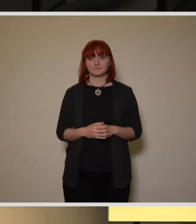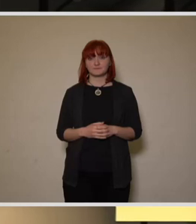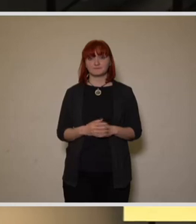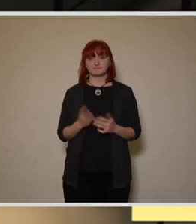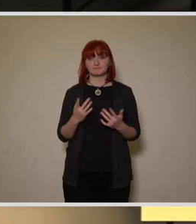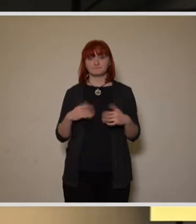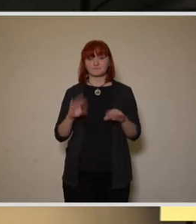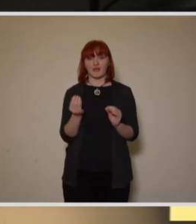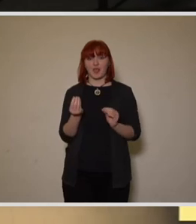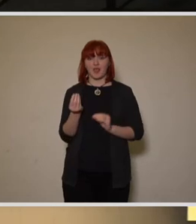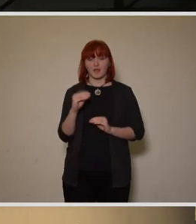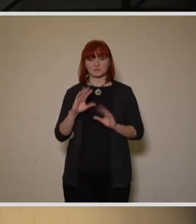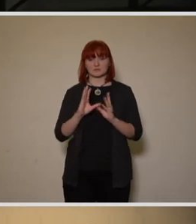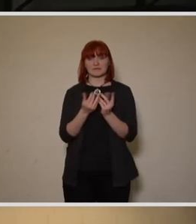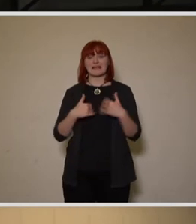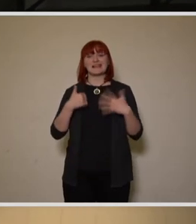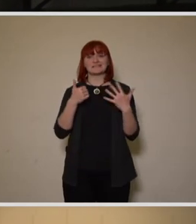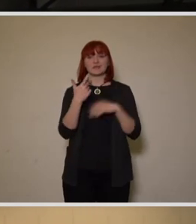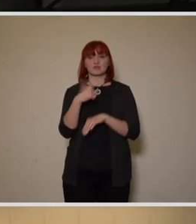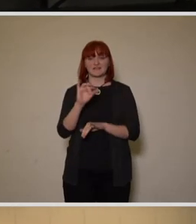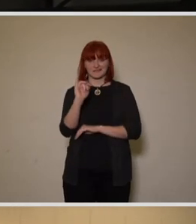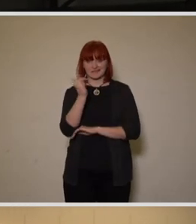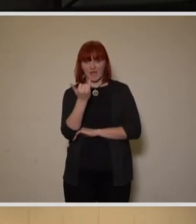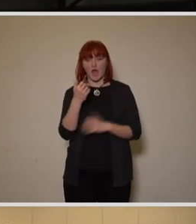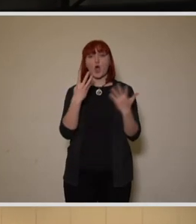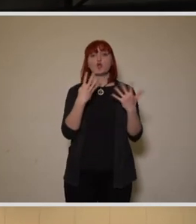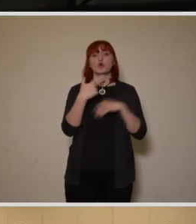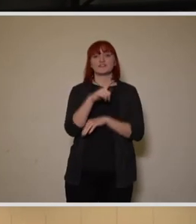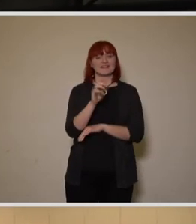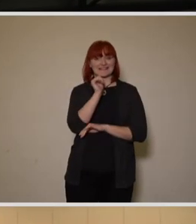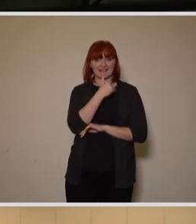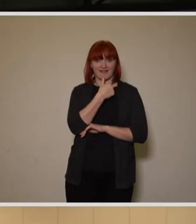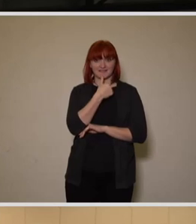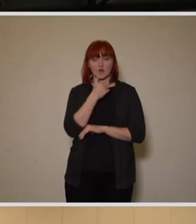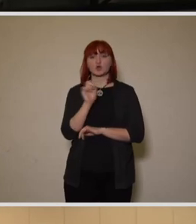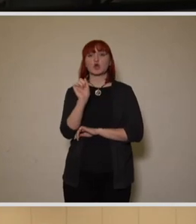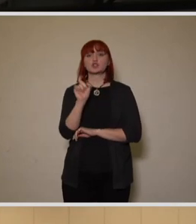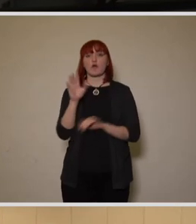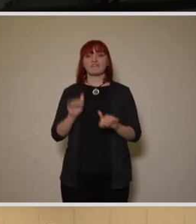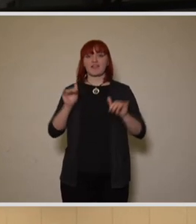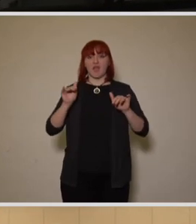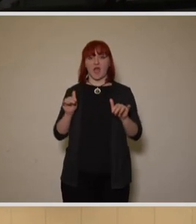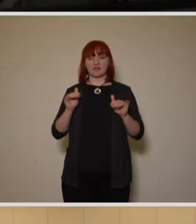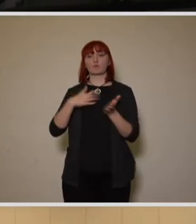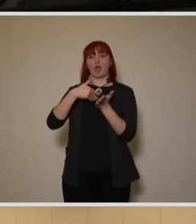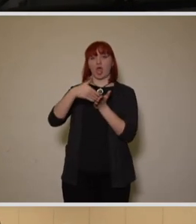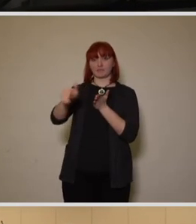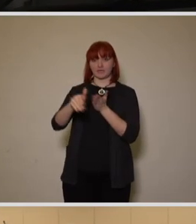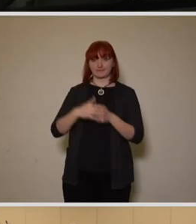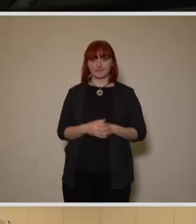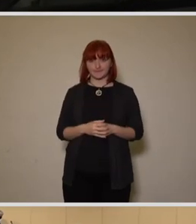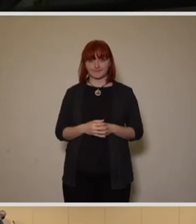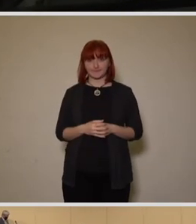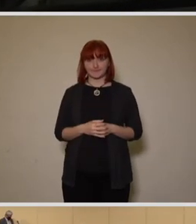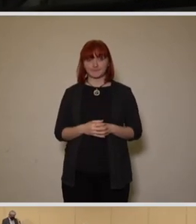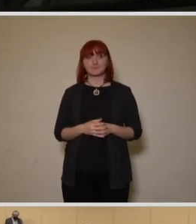Diese Ergänzung ist bei 26 Ja-Stimmen, 29 Nein-Stimmen und 12 Enthaltungen abgelehnt. Und